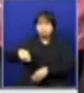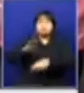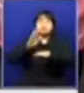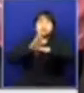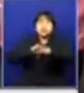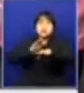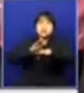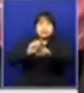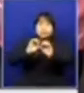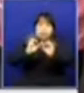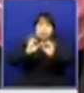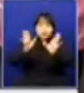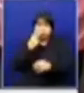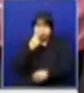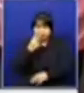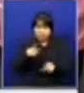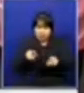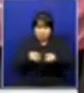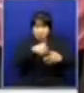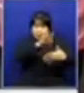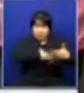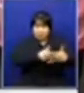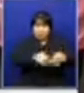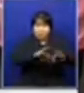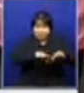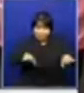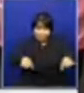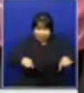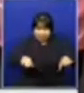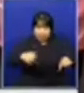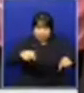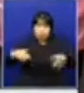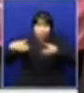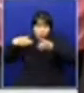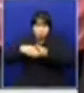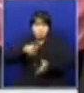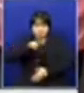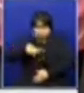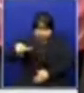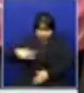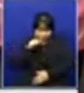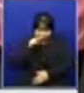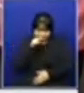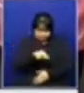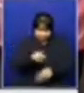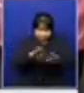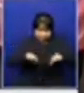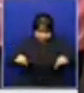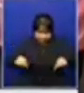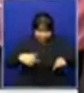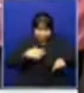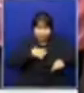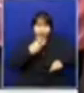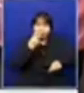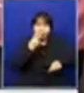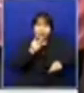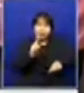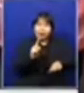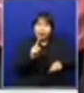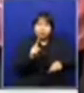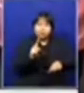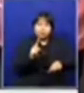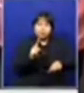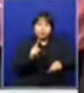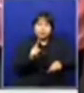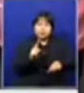เหมือนนโยบายของเด็กเป็นนโยบายของพรรคเพื่อไทยที่เราอยากเห็นประเทศชาติก่อนที่เราเข้าช่วงที่เรามาบริหารแต่ขณะ